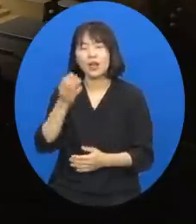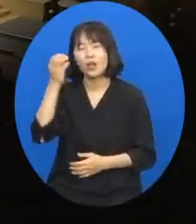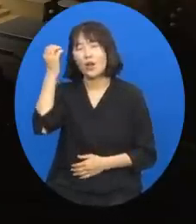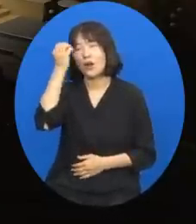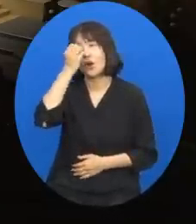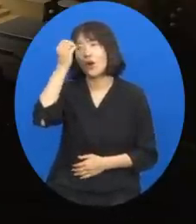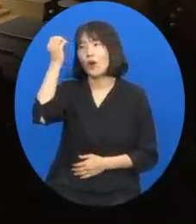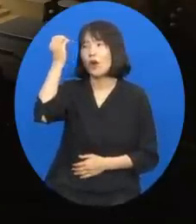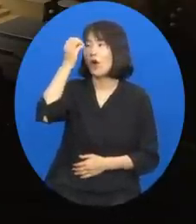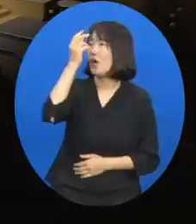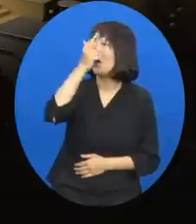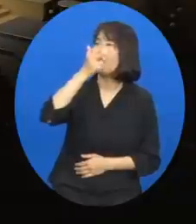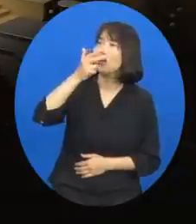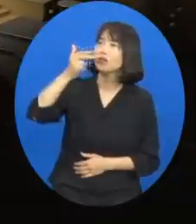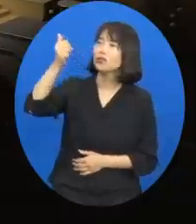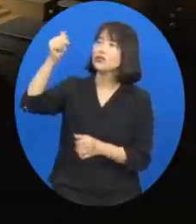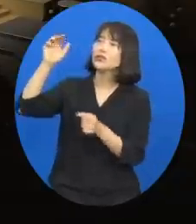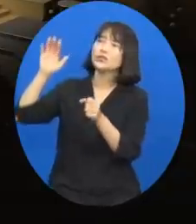5